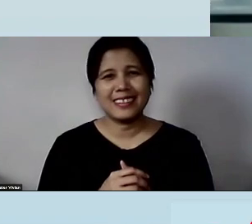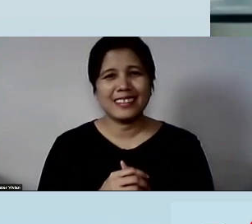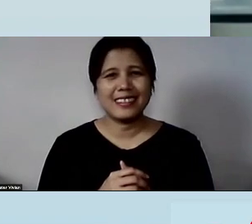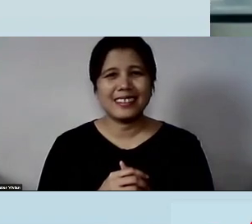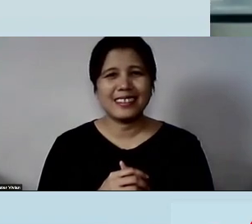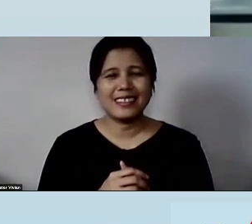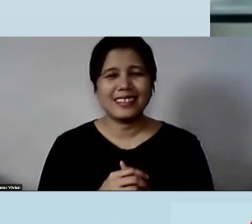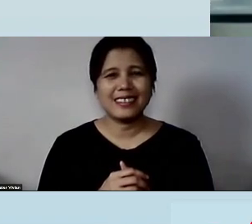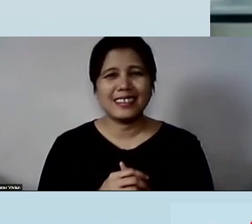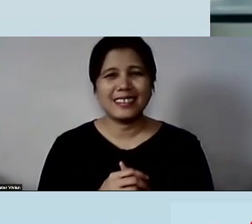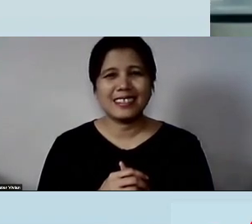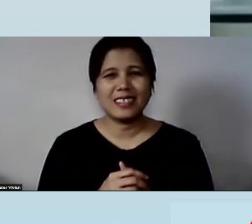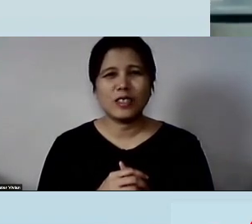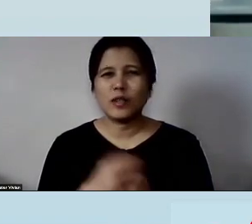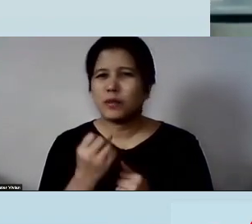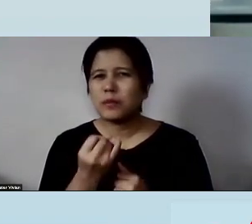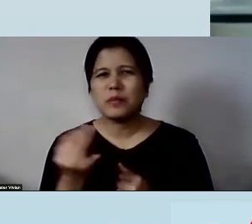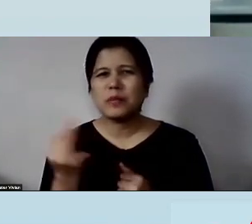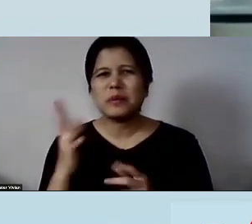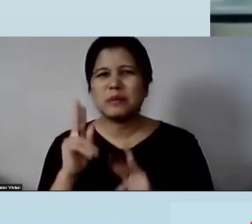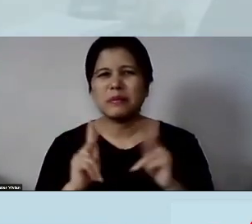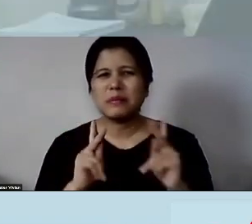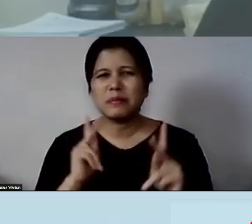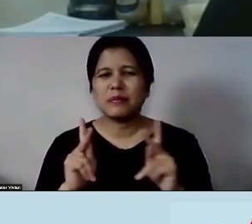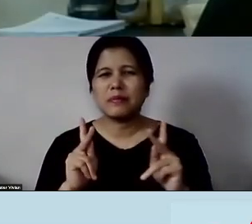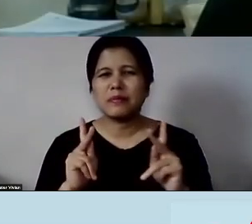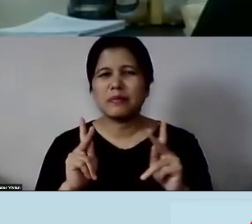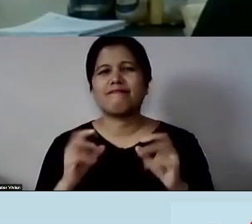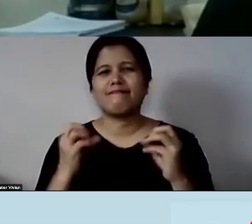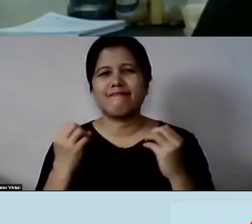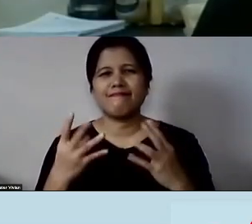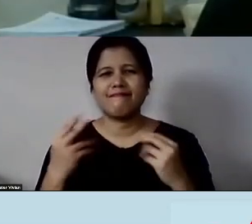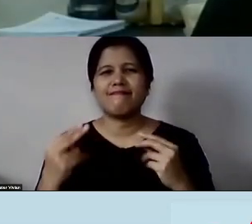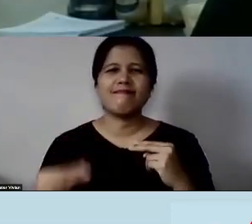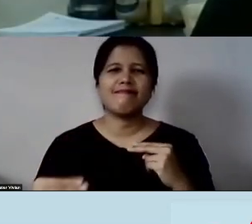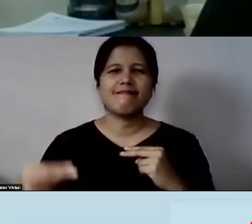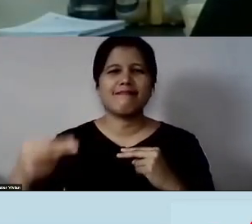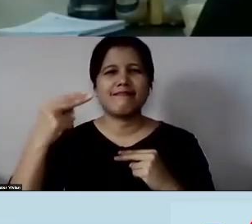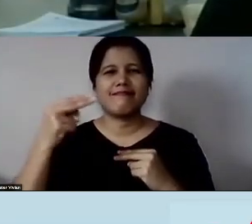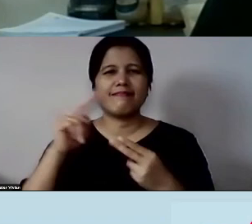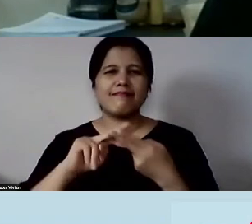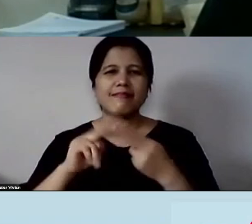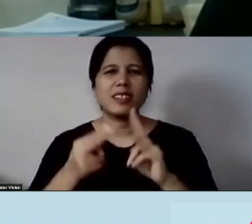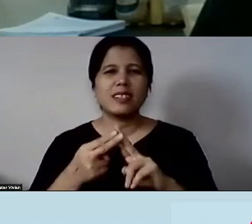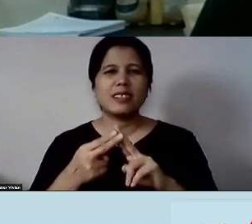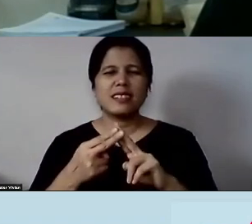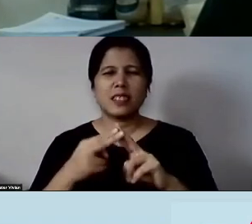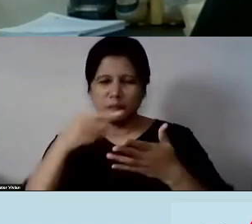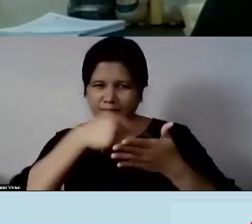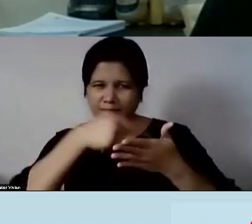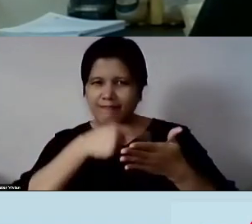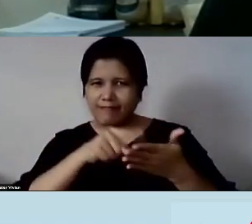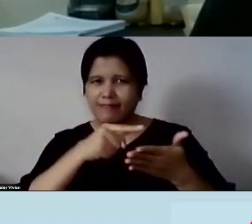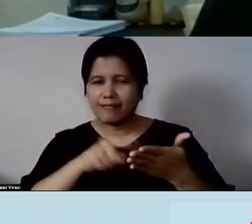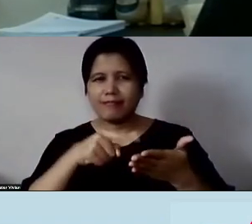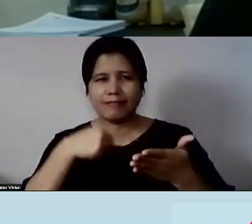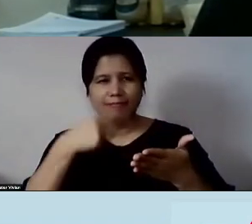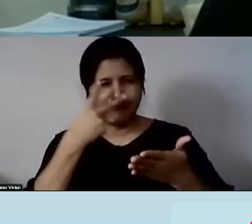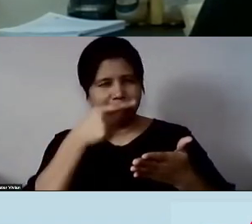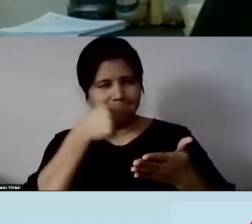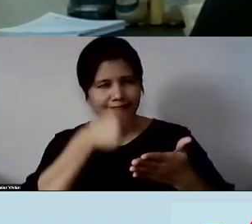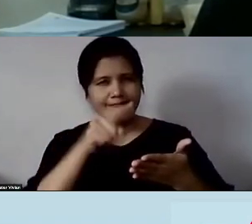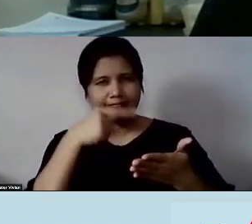ng population. Mataas yung percent. Taas yun. Dapat i-validate natin yun. Sa sino pa nagbigay